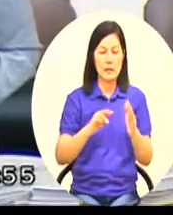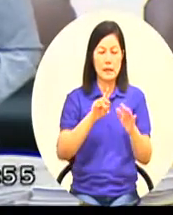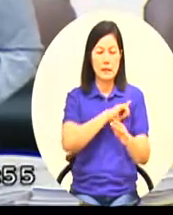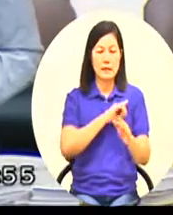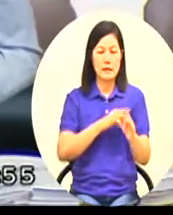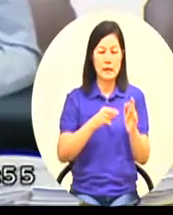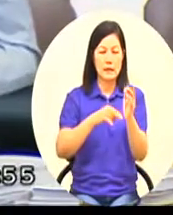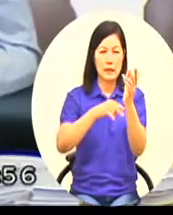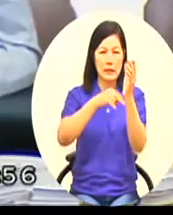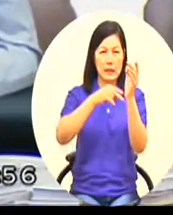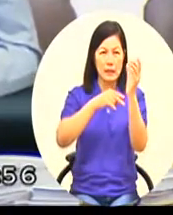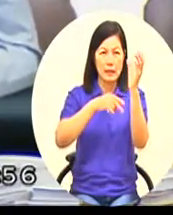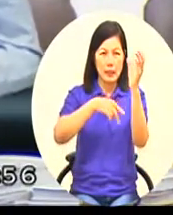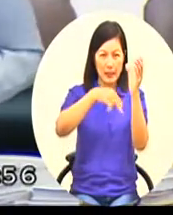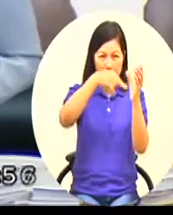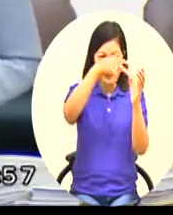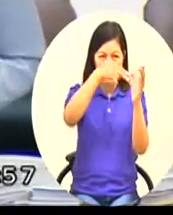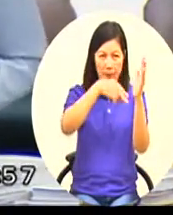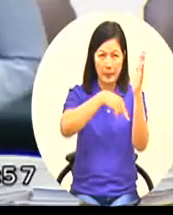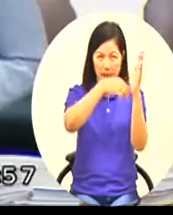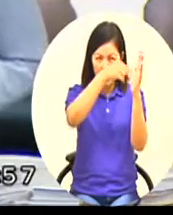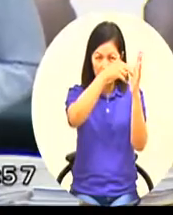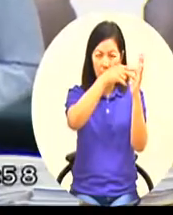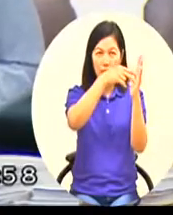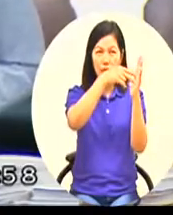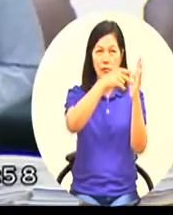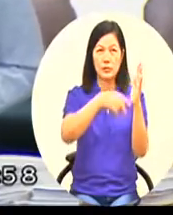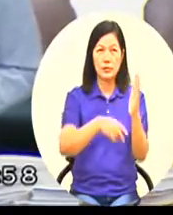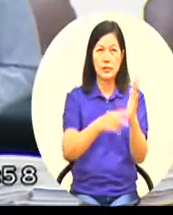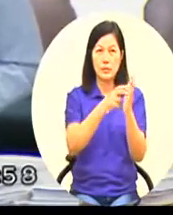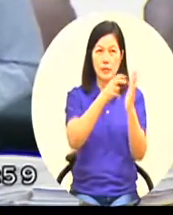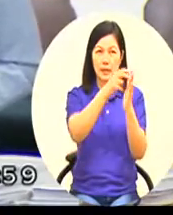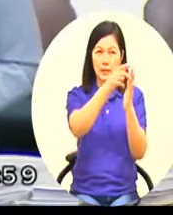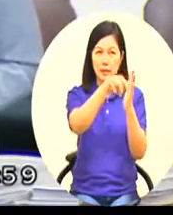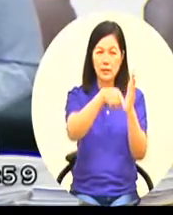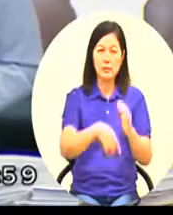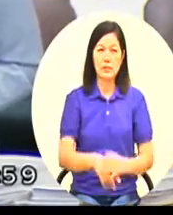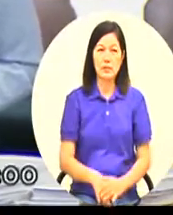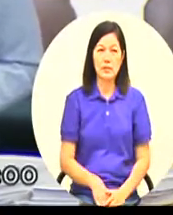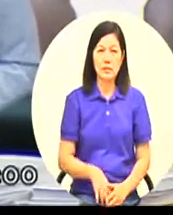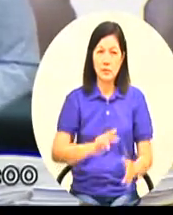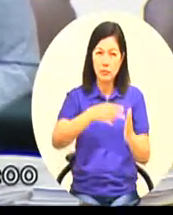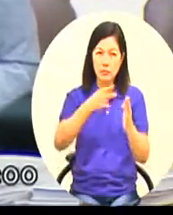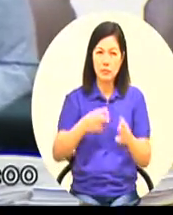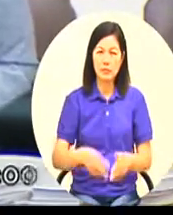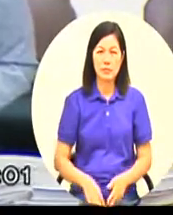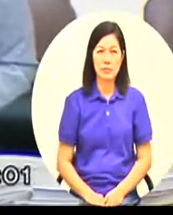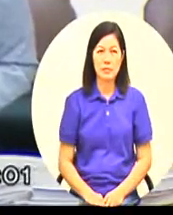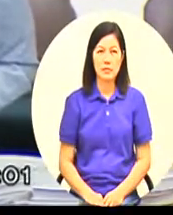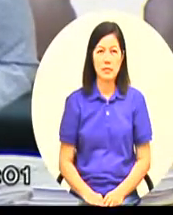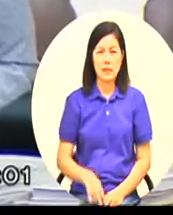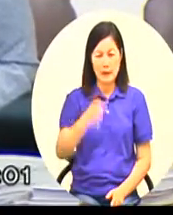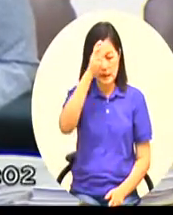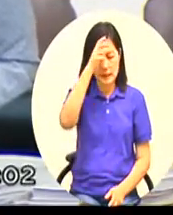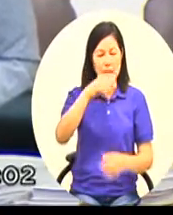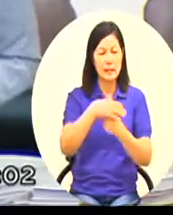器。局长啊，警察是人民的保姆，还是监视器的维修